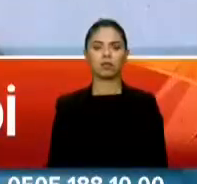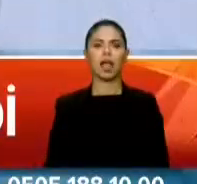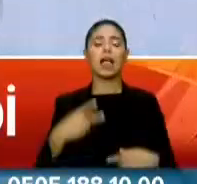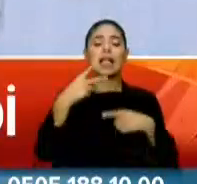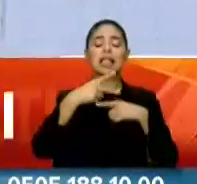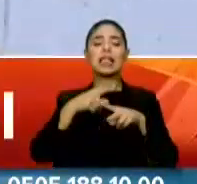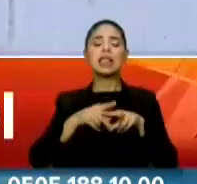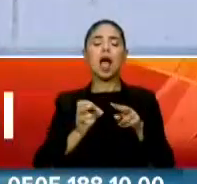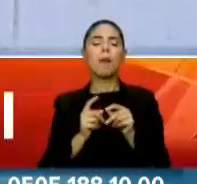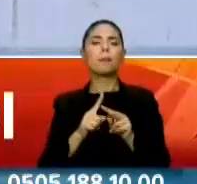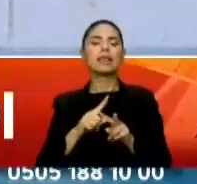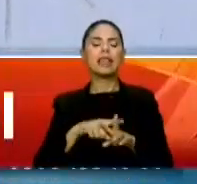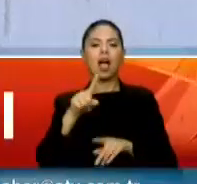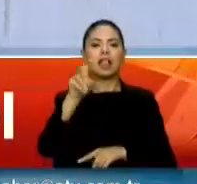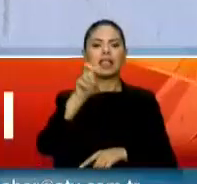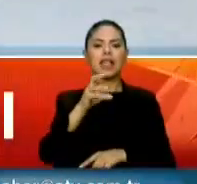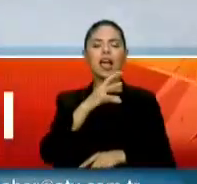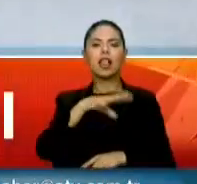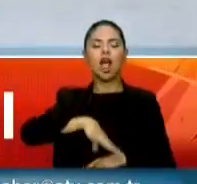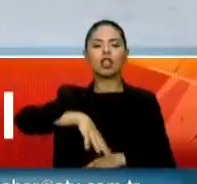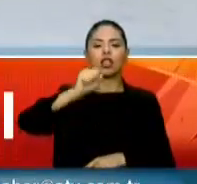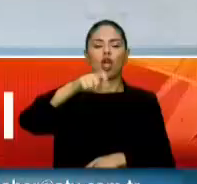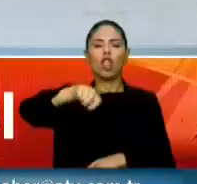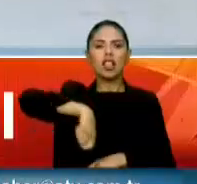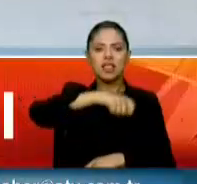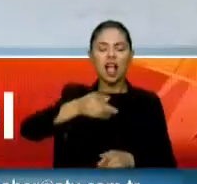Zabıta 8 ton salçayı imha ettikten sonra iş